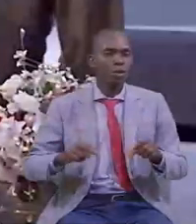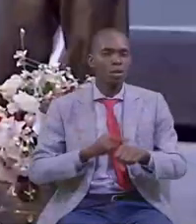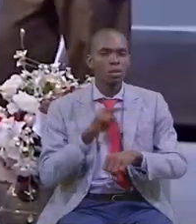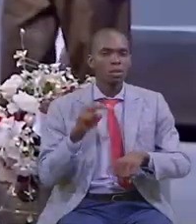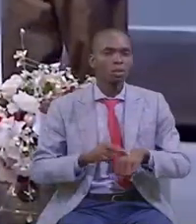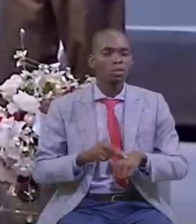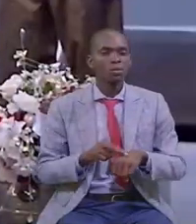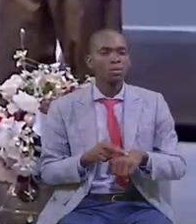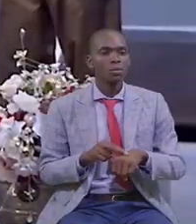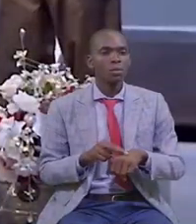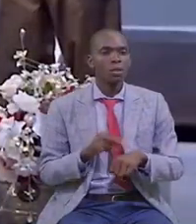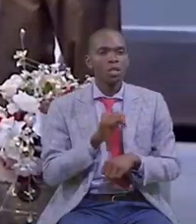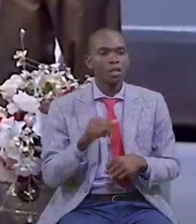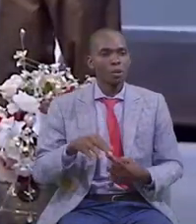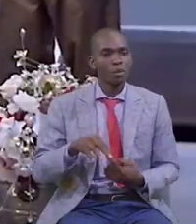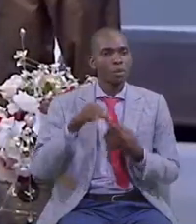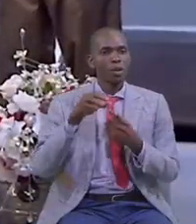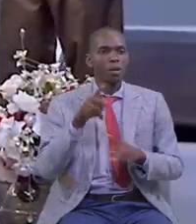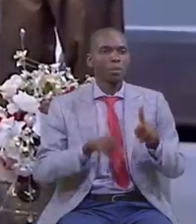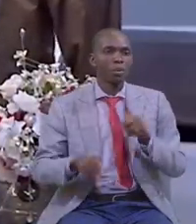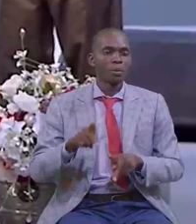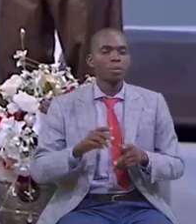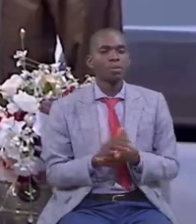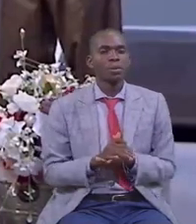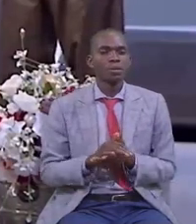un peuple acquis, un peuple acquis.